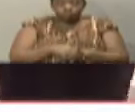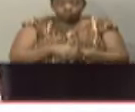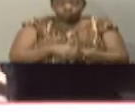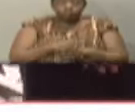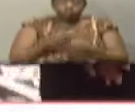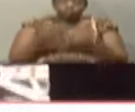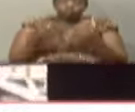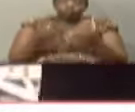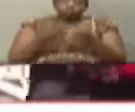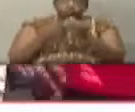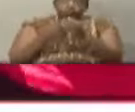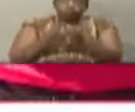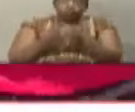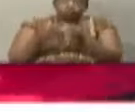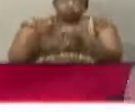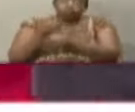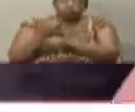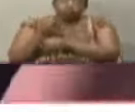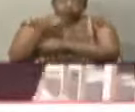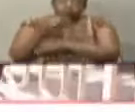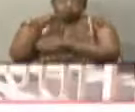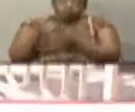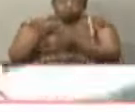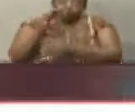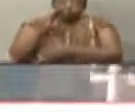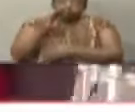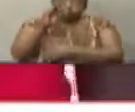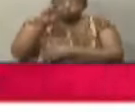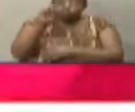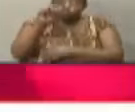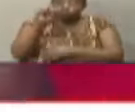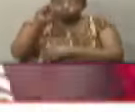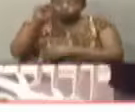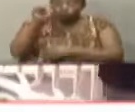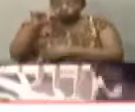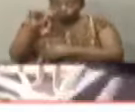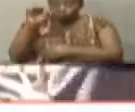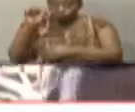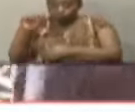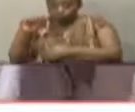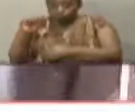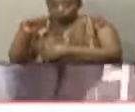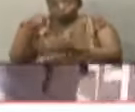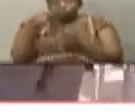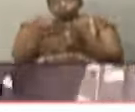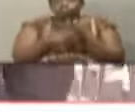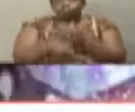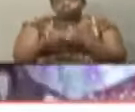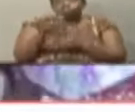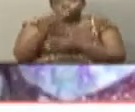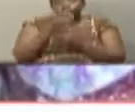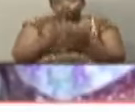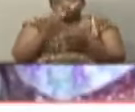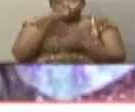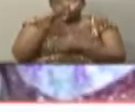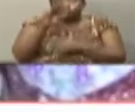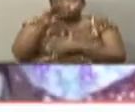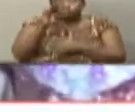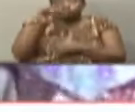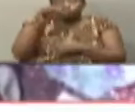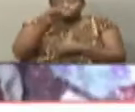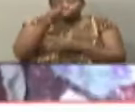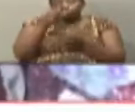Abakulembeze abatwala ekitundu okuli ssentebwa division y'Obunnamwaya Jacobo agukizibwe ategeeza nti ekitundu ky'emuvamba buloga ab'amaanyi